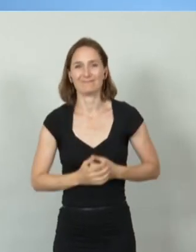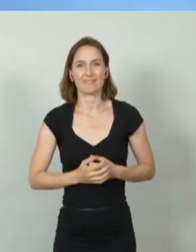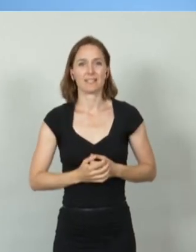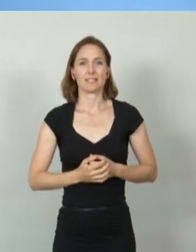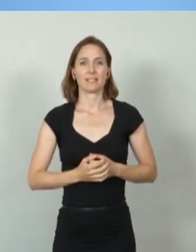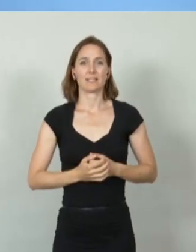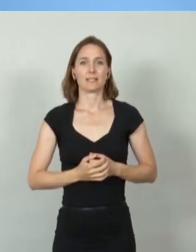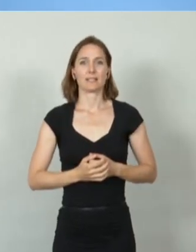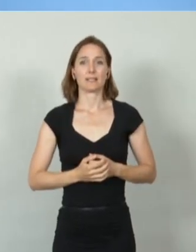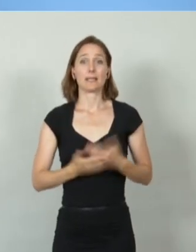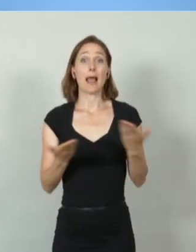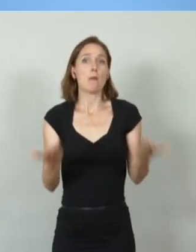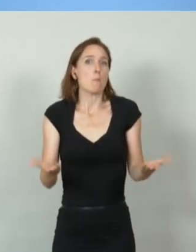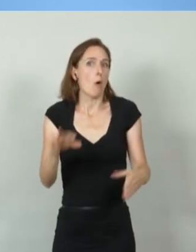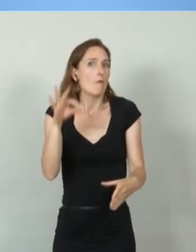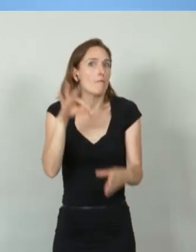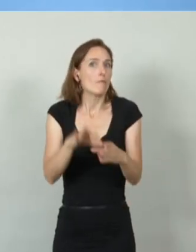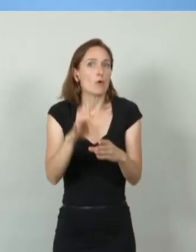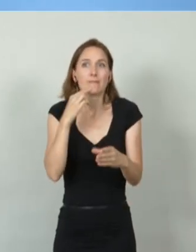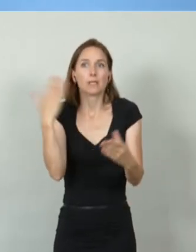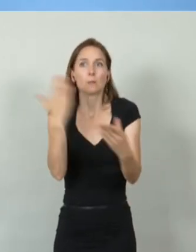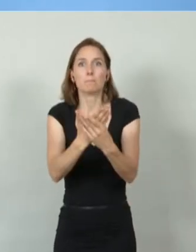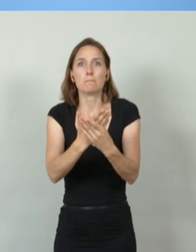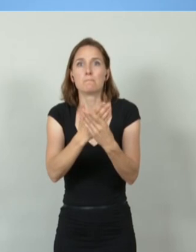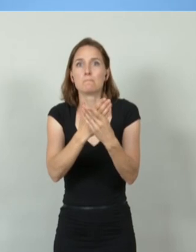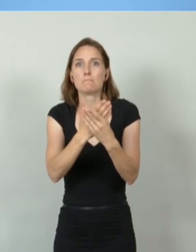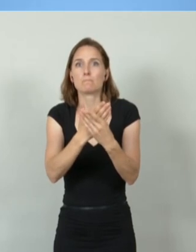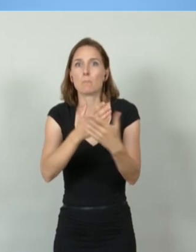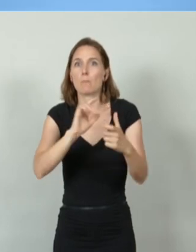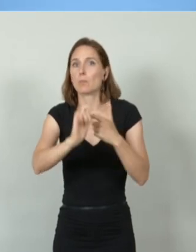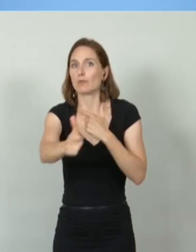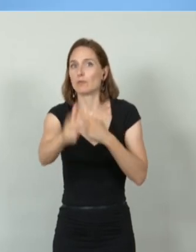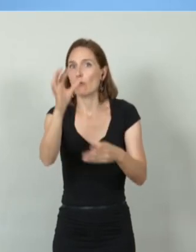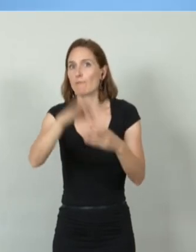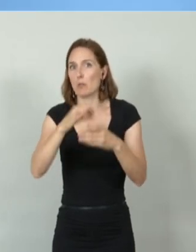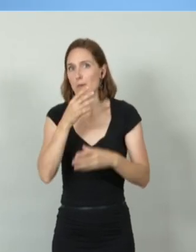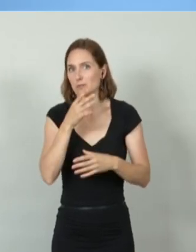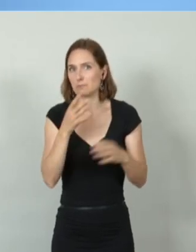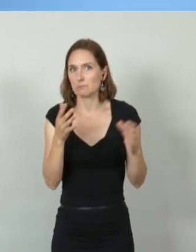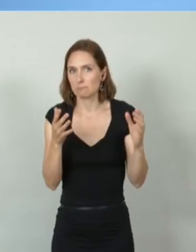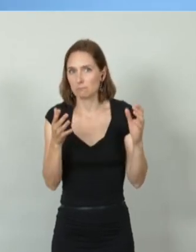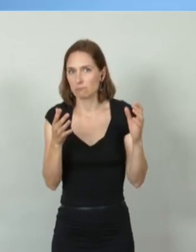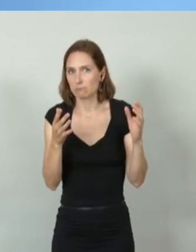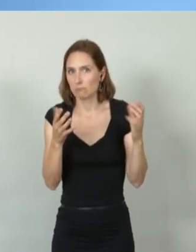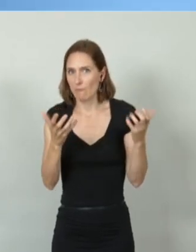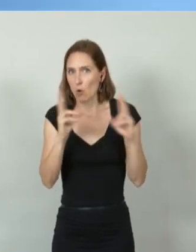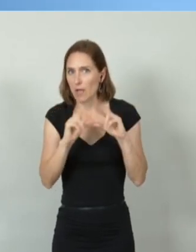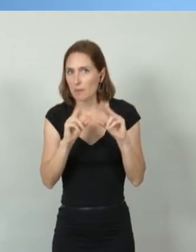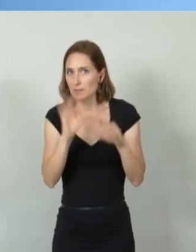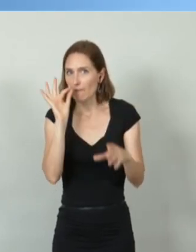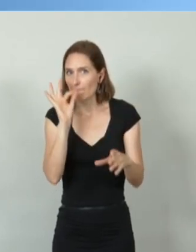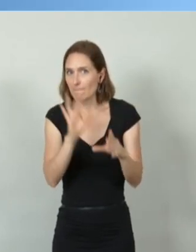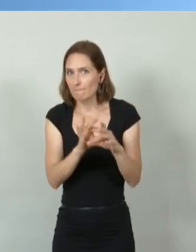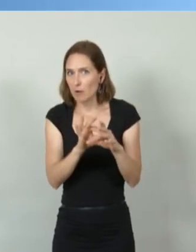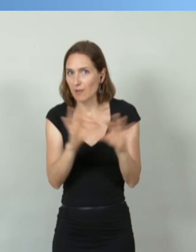là pour l'instant c'est le vote donc on peut pas interrompre la procédure de vote si vous voulez faire une explication de vote sur un délibération